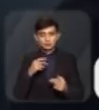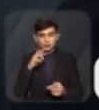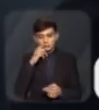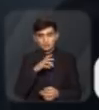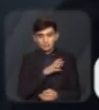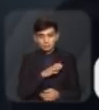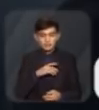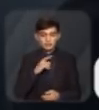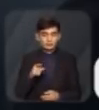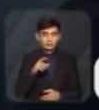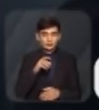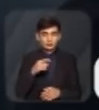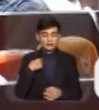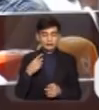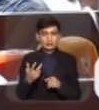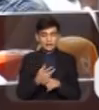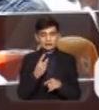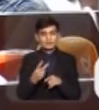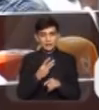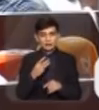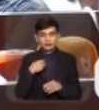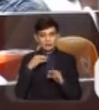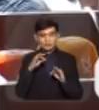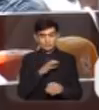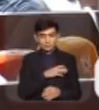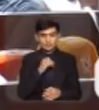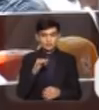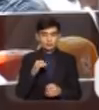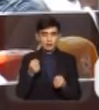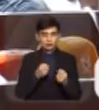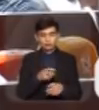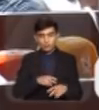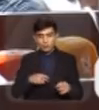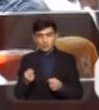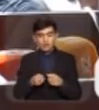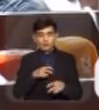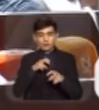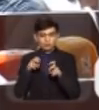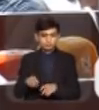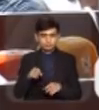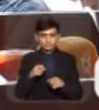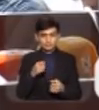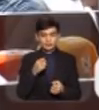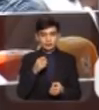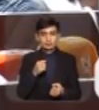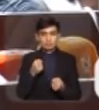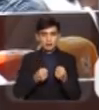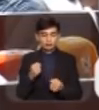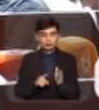говорил. В момент этой потасовки начали прыгать по машинам. Машины начали делать определенные